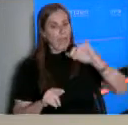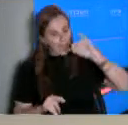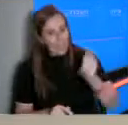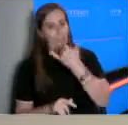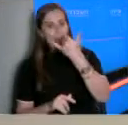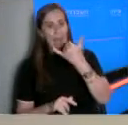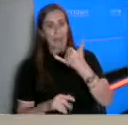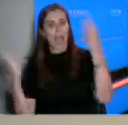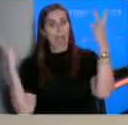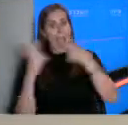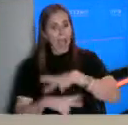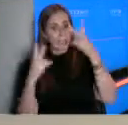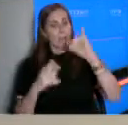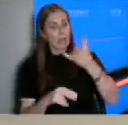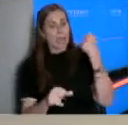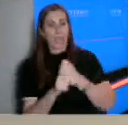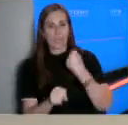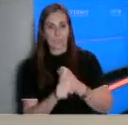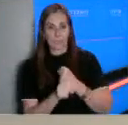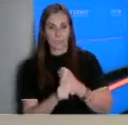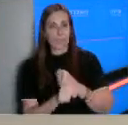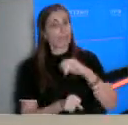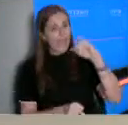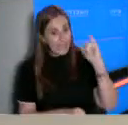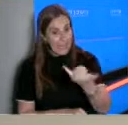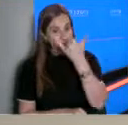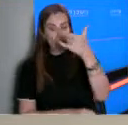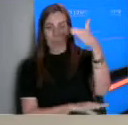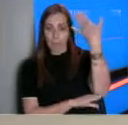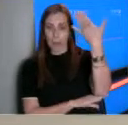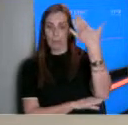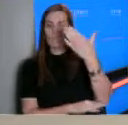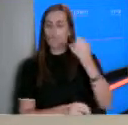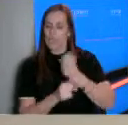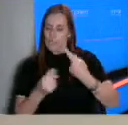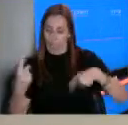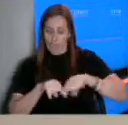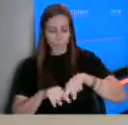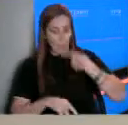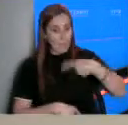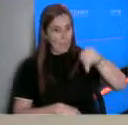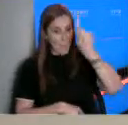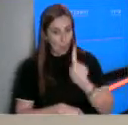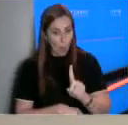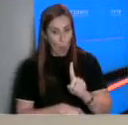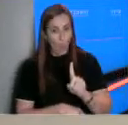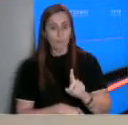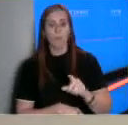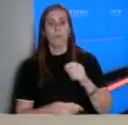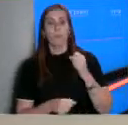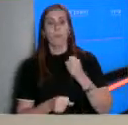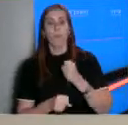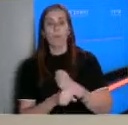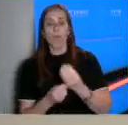כן, ההסכם יתקיים. כן, המדינה תכנס ועדה כבר בינואר הקרוב. תיכנס